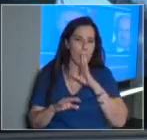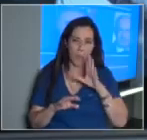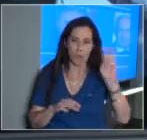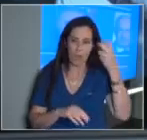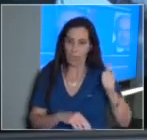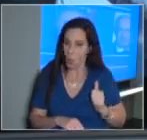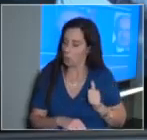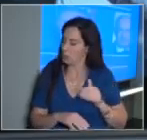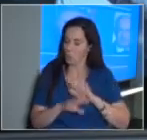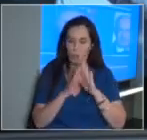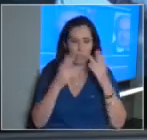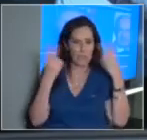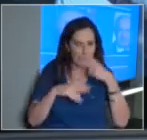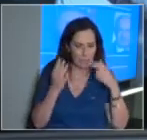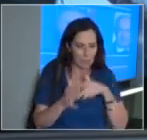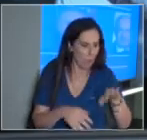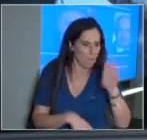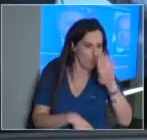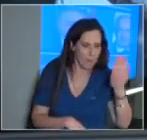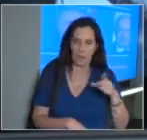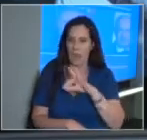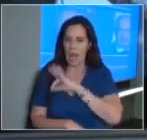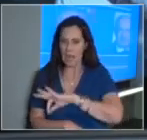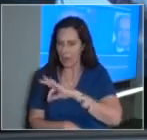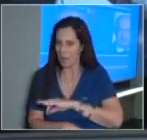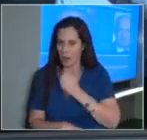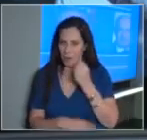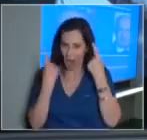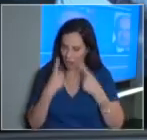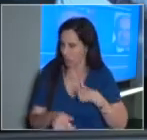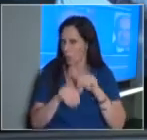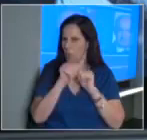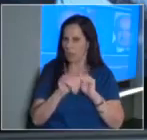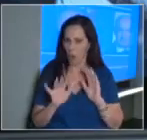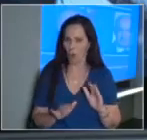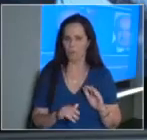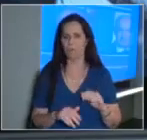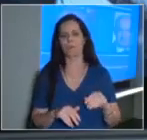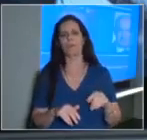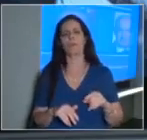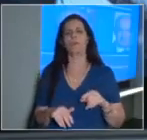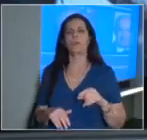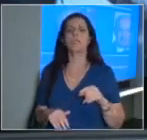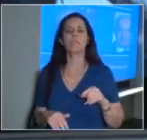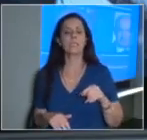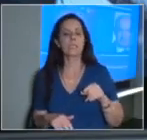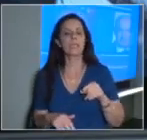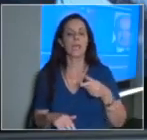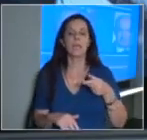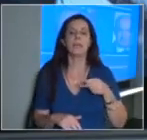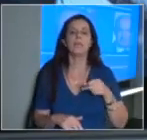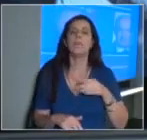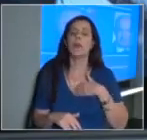בסוף כל הסכמה שתוסכם על ראש הממשלה, ליברמן וליצמן, כמובן, אנחנו נתמוך בה. זה יותר מונח